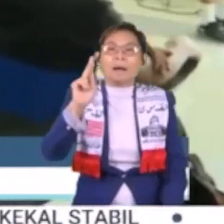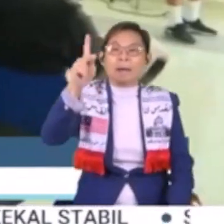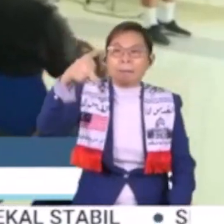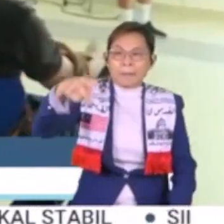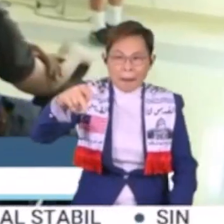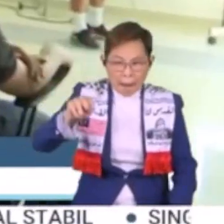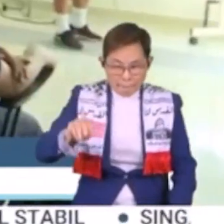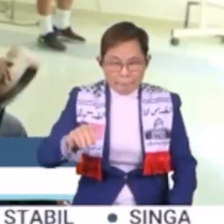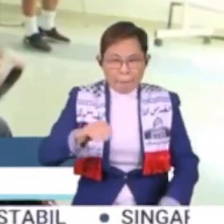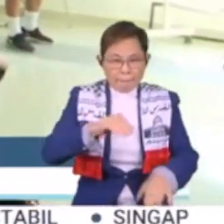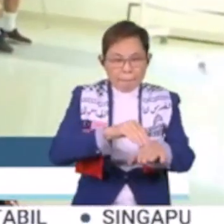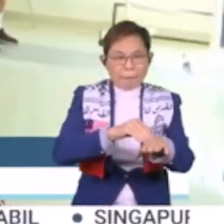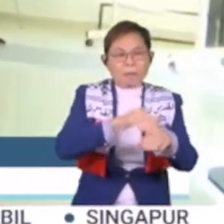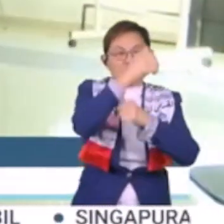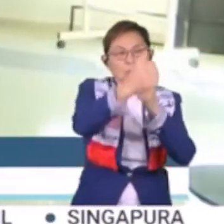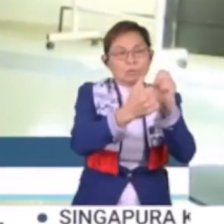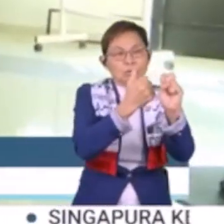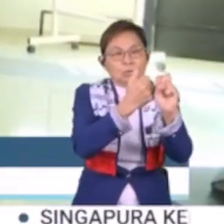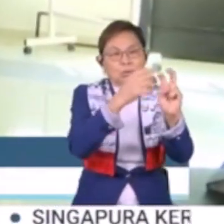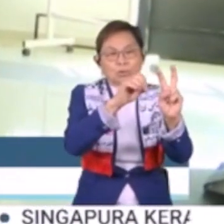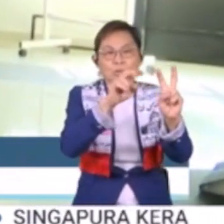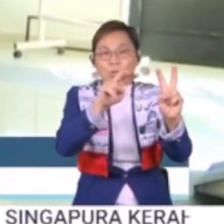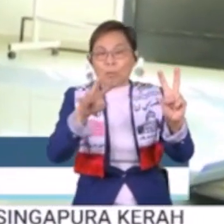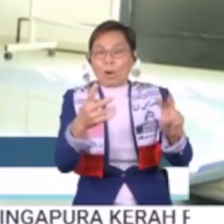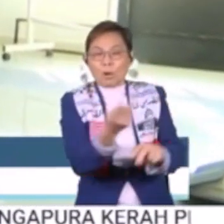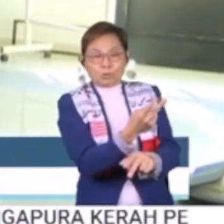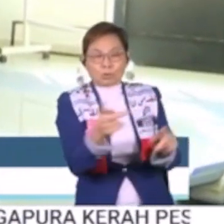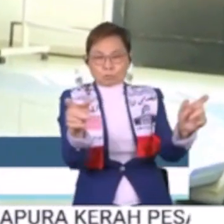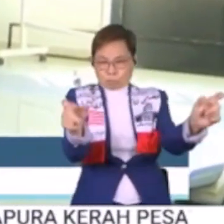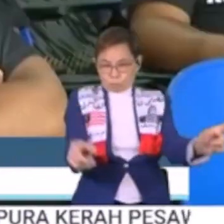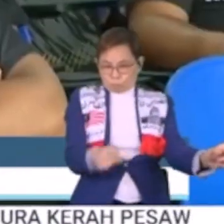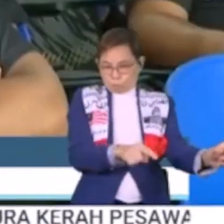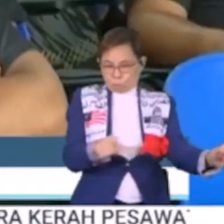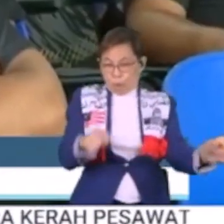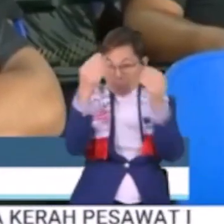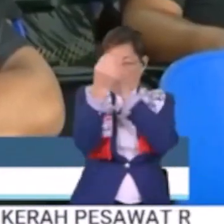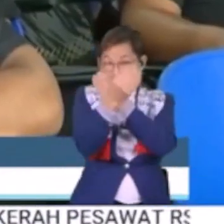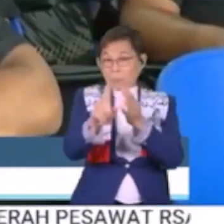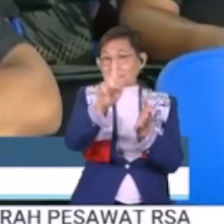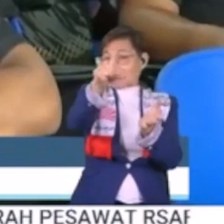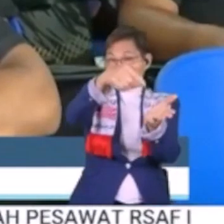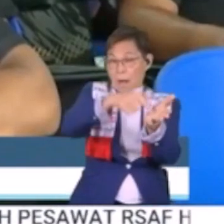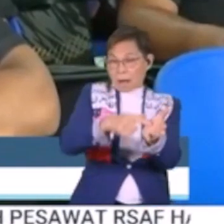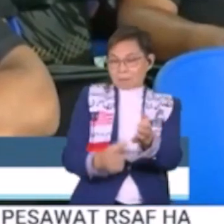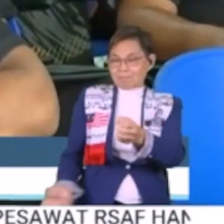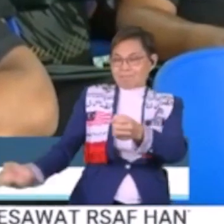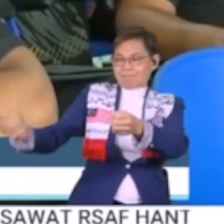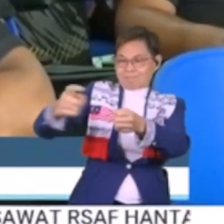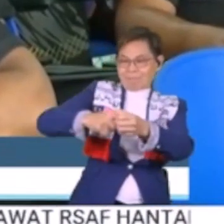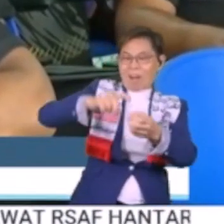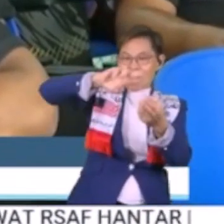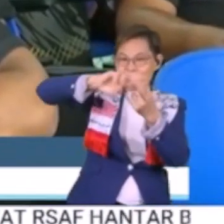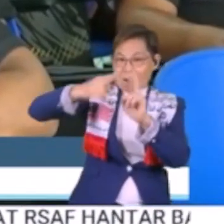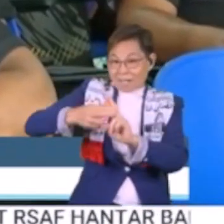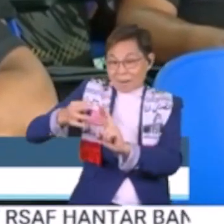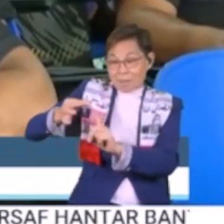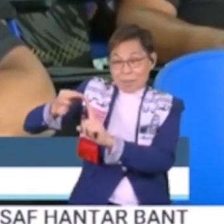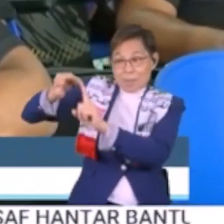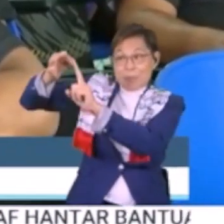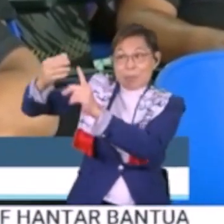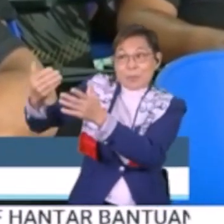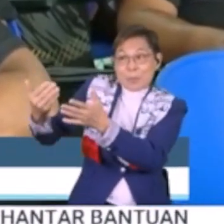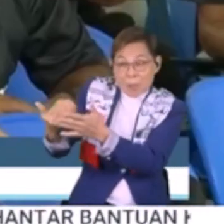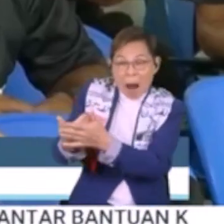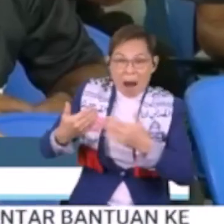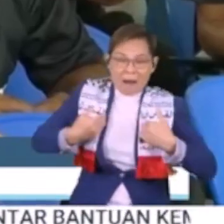Malaysia KPM pada 2024 kedua-dua pihak juga akan mengumumkan satu lagi jalinan Rakan strategi baru dengan